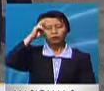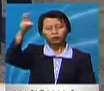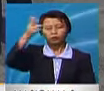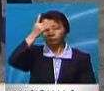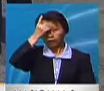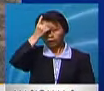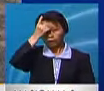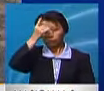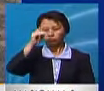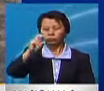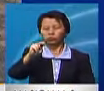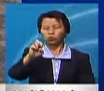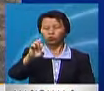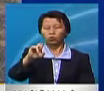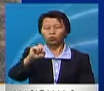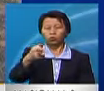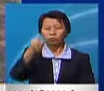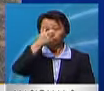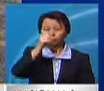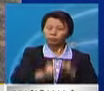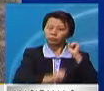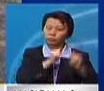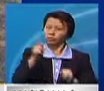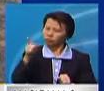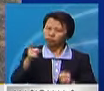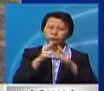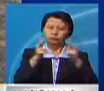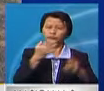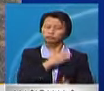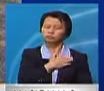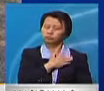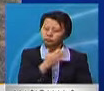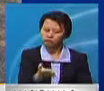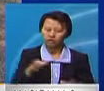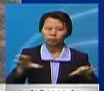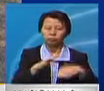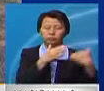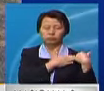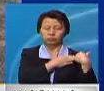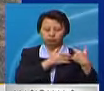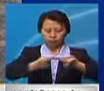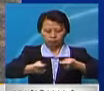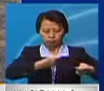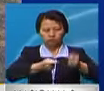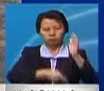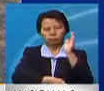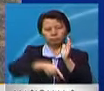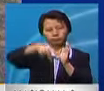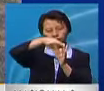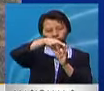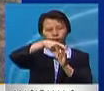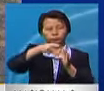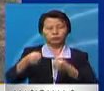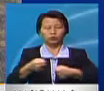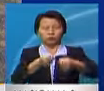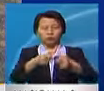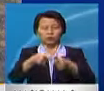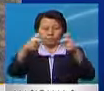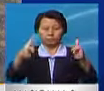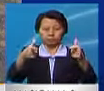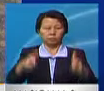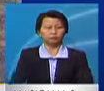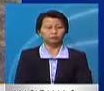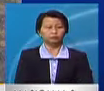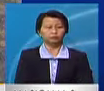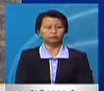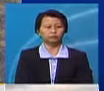Noriah kerana sikap kepimpinannya yang sentiasa komited dalam melaksanakan tanggungjawab mentadbir Parlimen Sungai Besar.